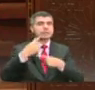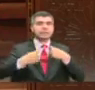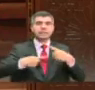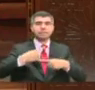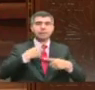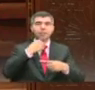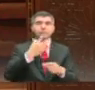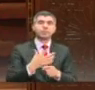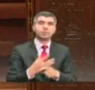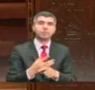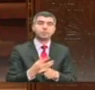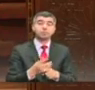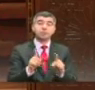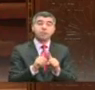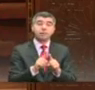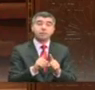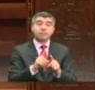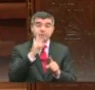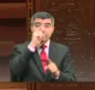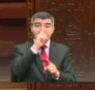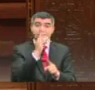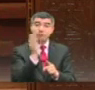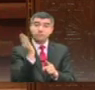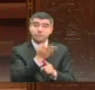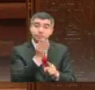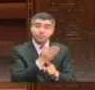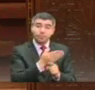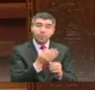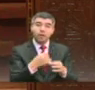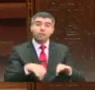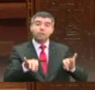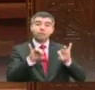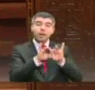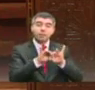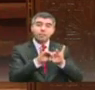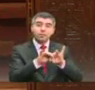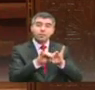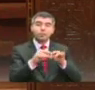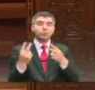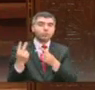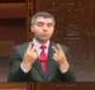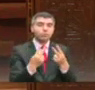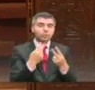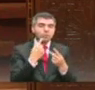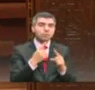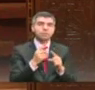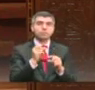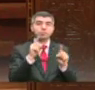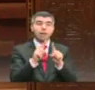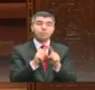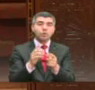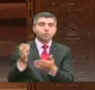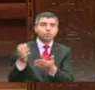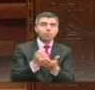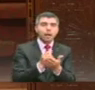فعندما لا نتمكن من الهدم، لان الامر يتعلق بمئات الاسر، اش كنديروا؟ كنجيو وكندخلوا هذه الاحياء في